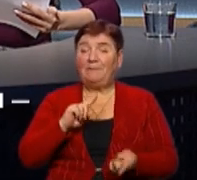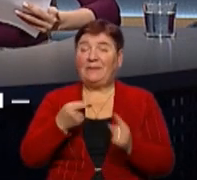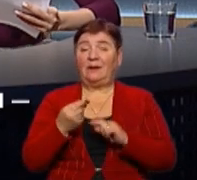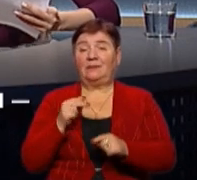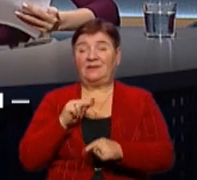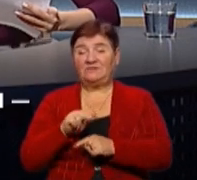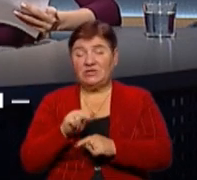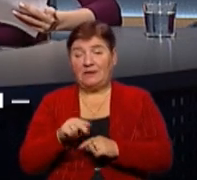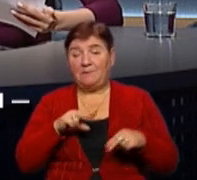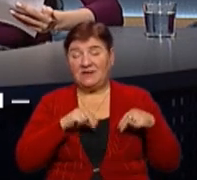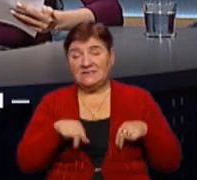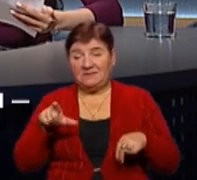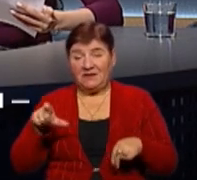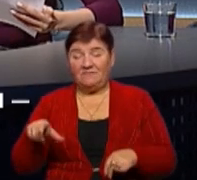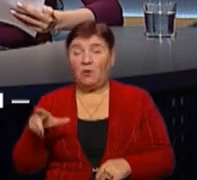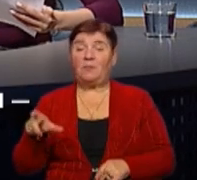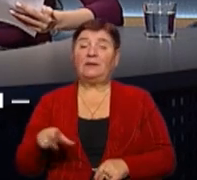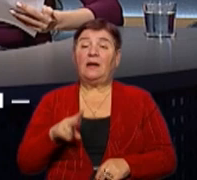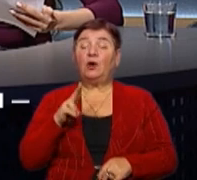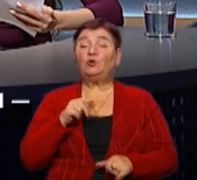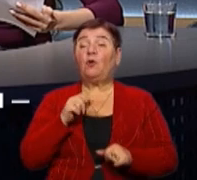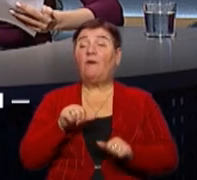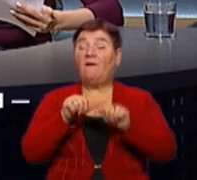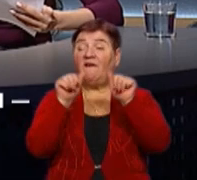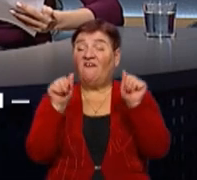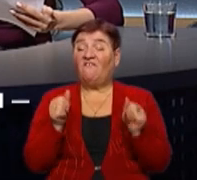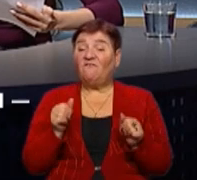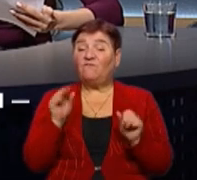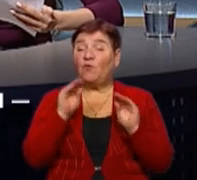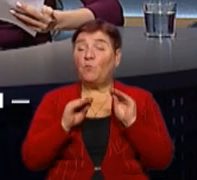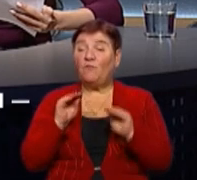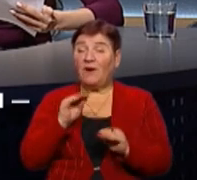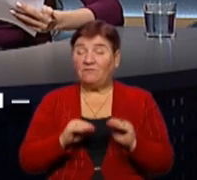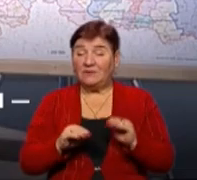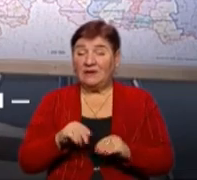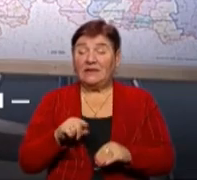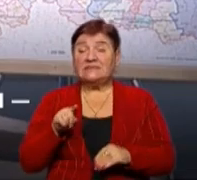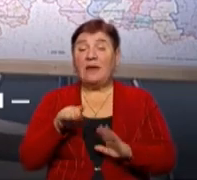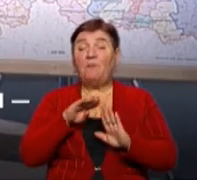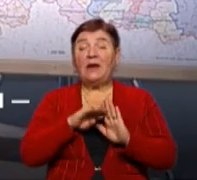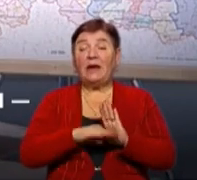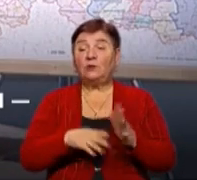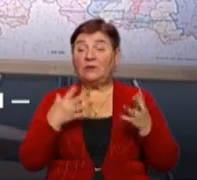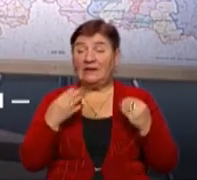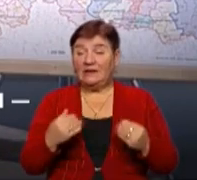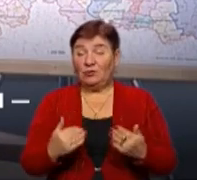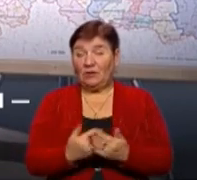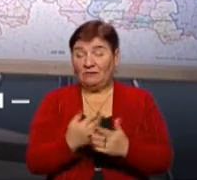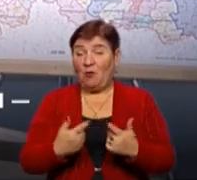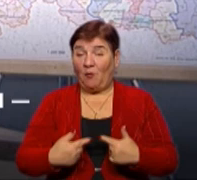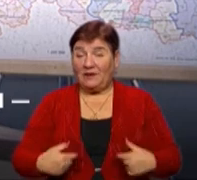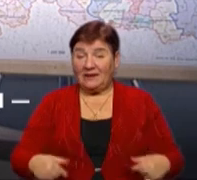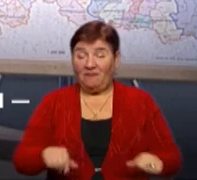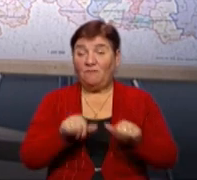перенавчання працівників громад. Тобто, хто формував? Цей порядок денний для нашого нового